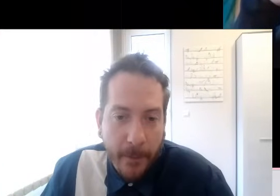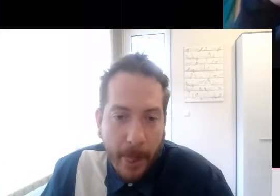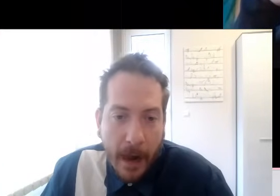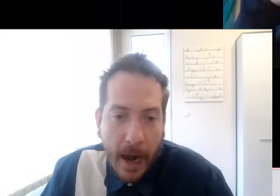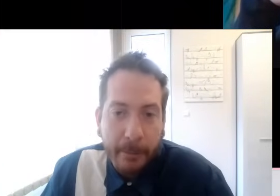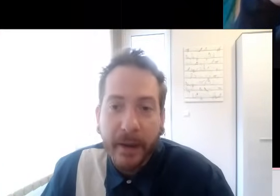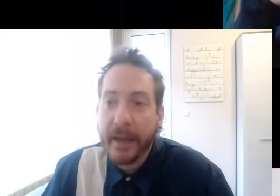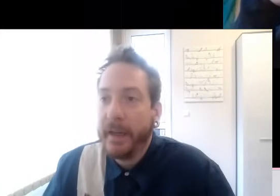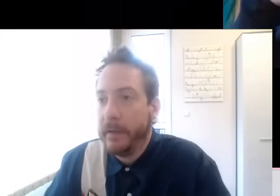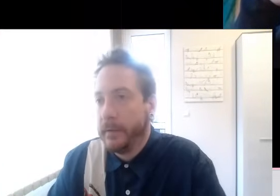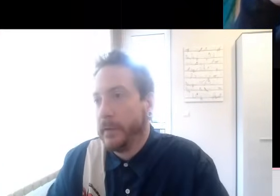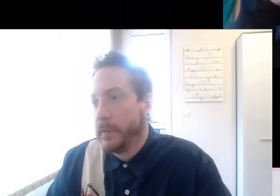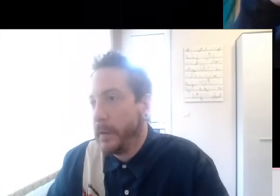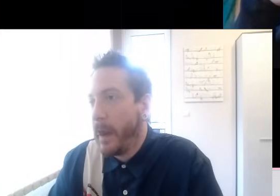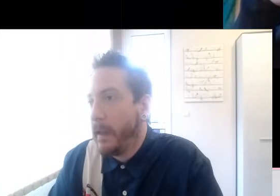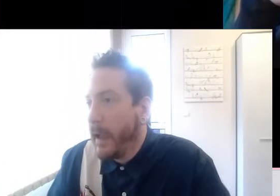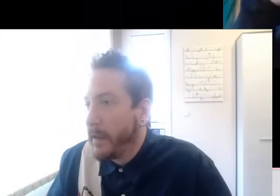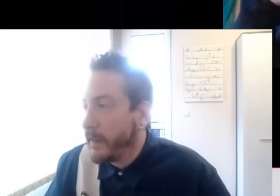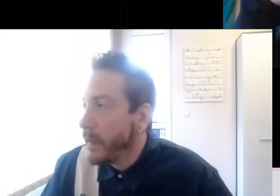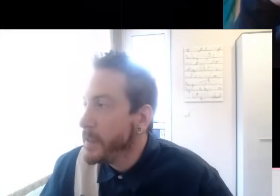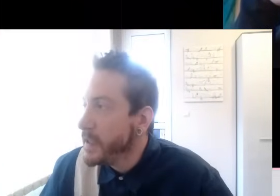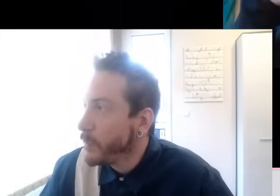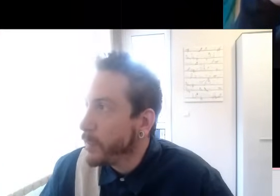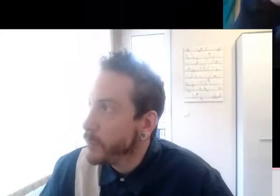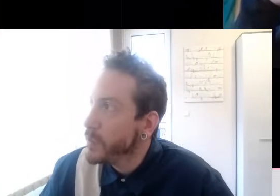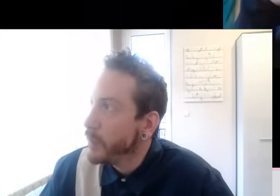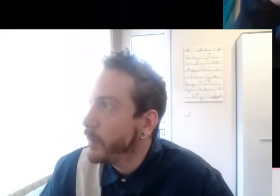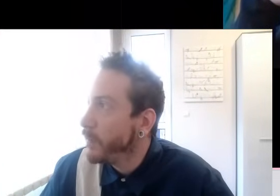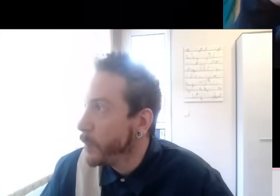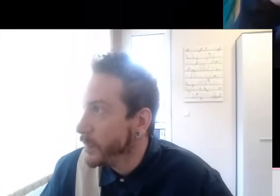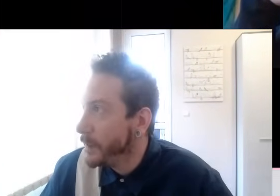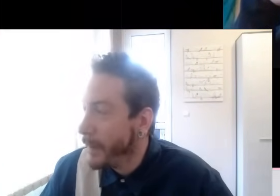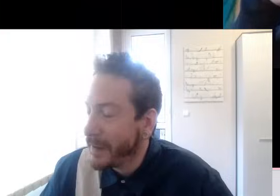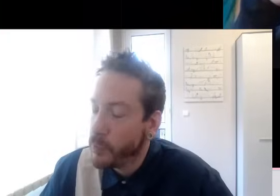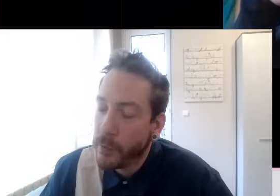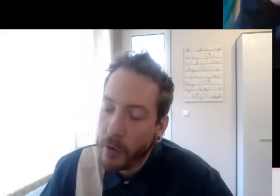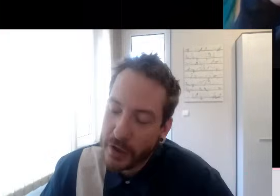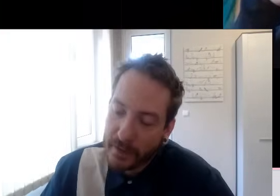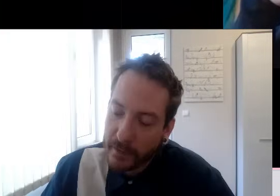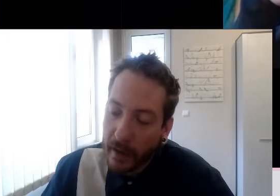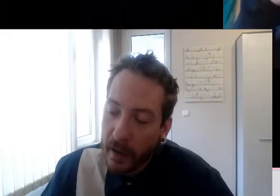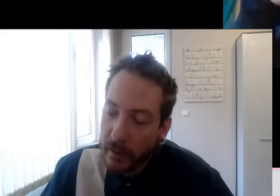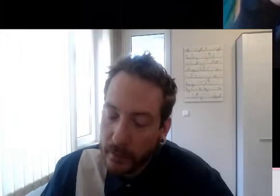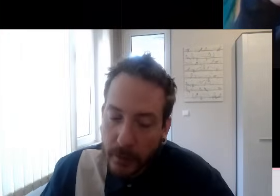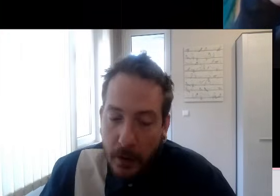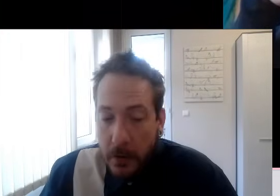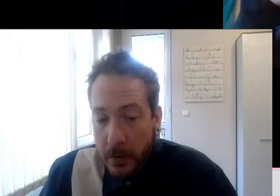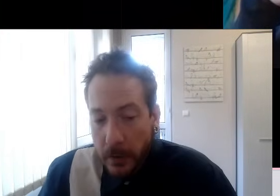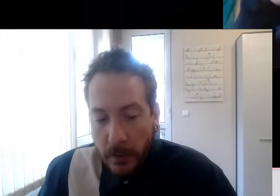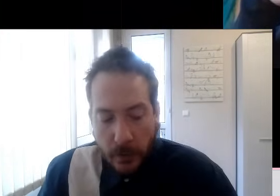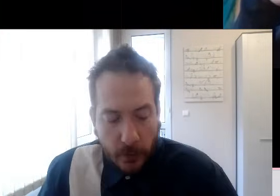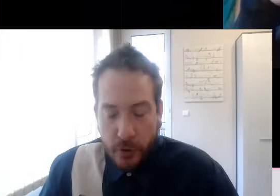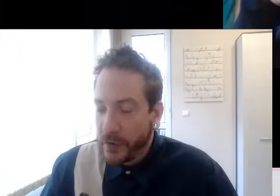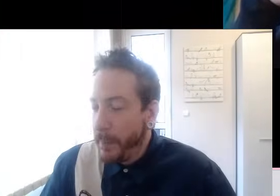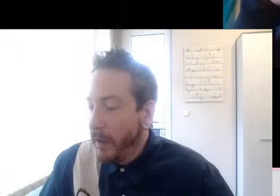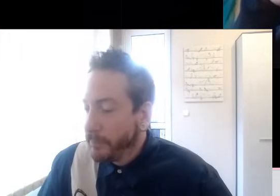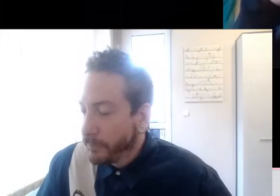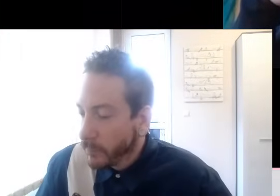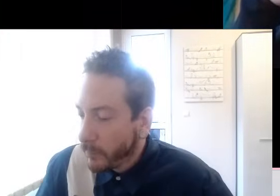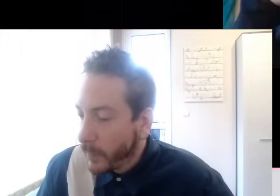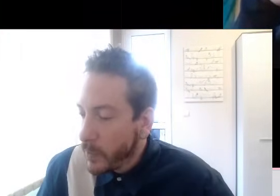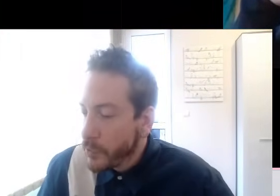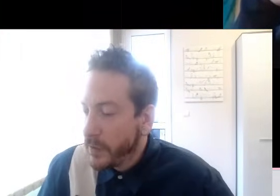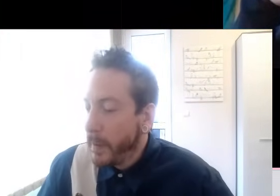C'est après, un certain ministre vient te dire que la France n'est pas un coupe-gorge, etc. Je sais